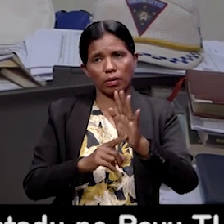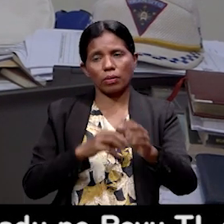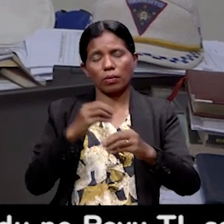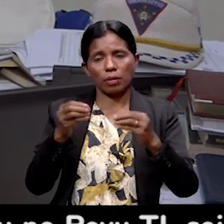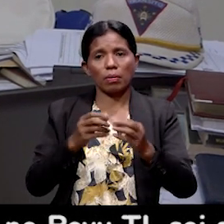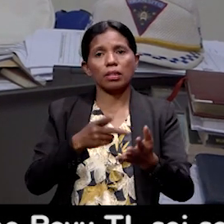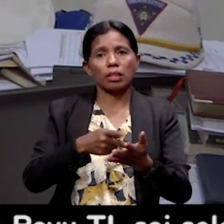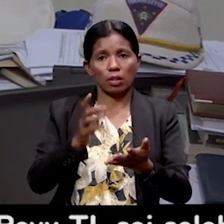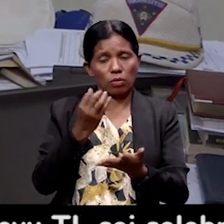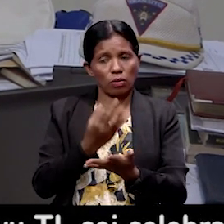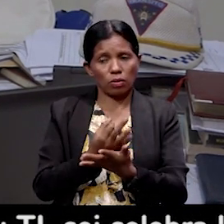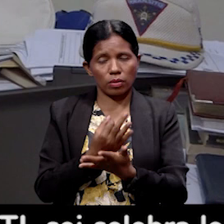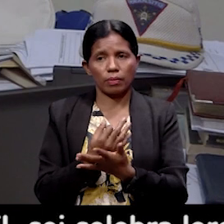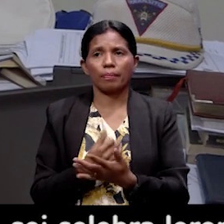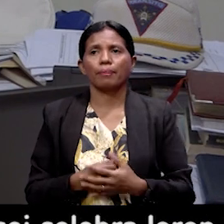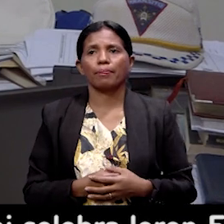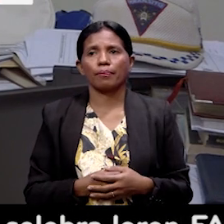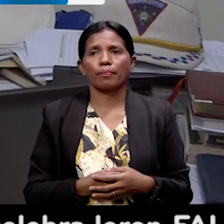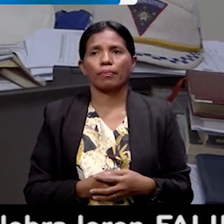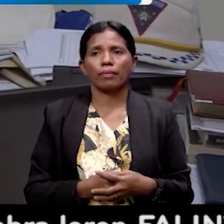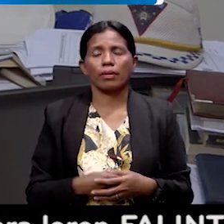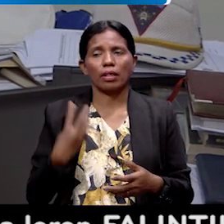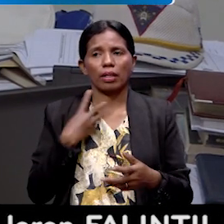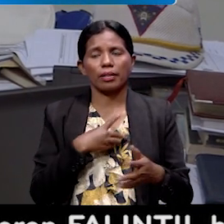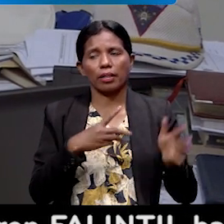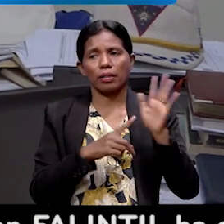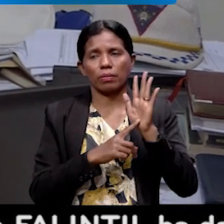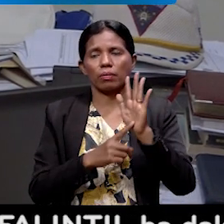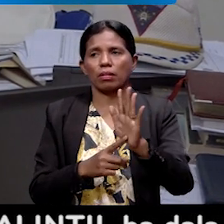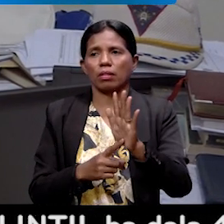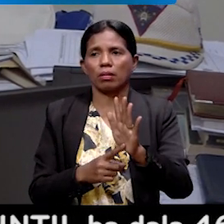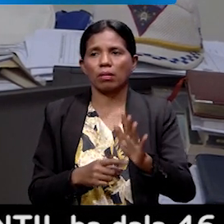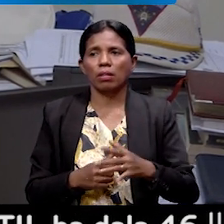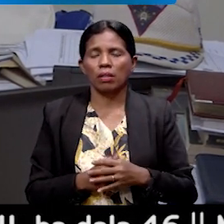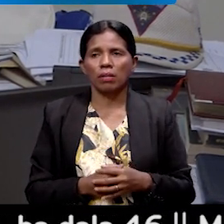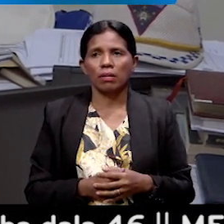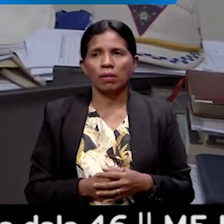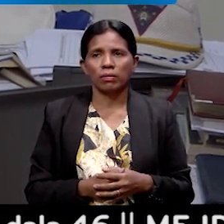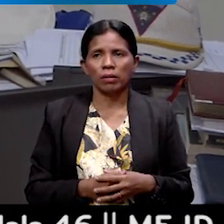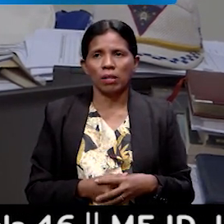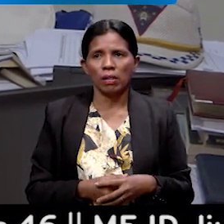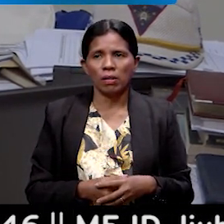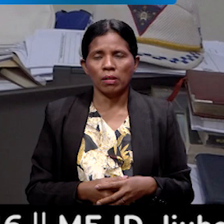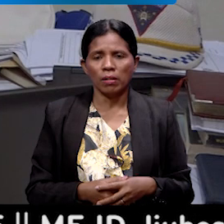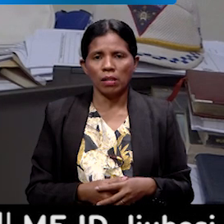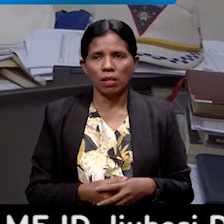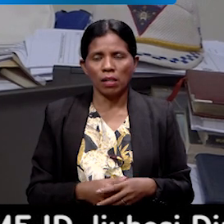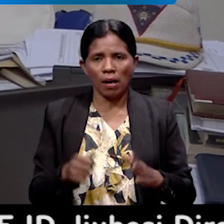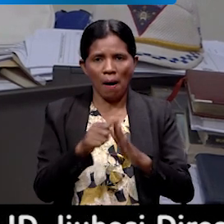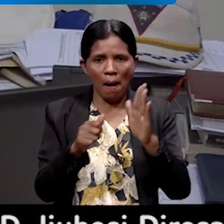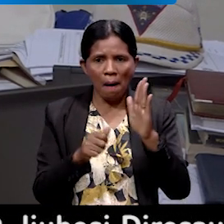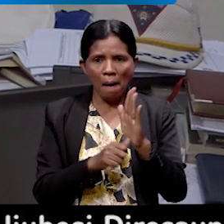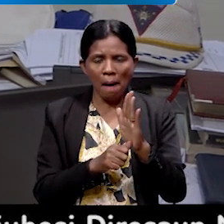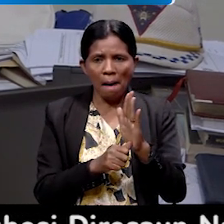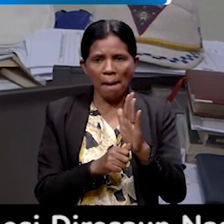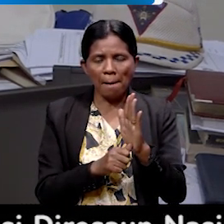ne. Pena koimas nebe maka kita fosai kata ba artigo 85